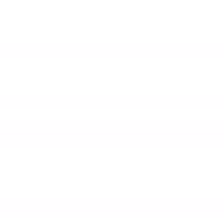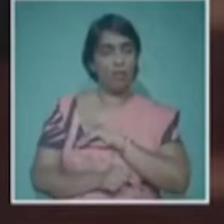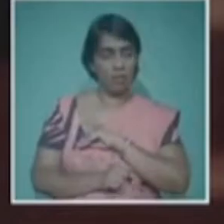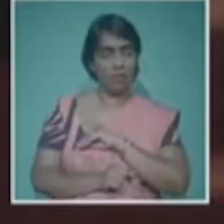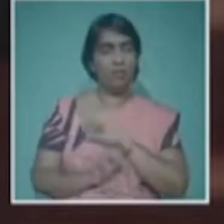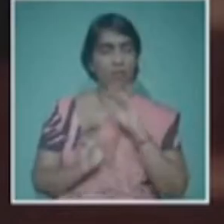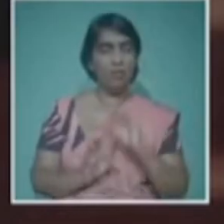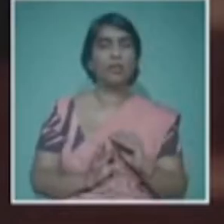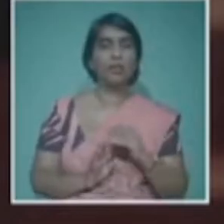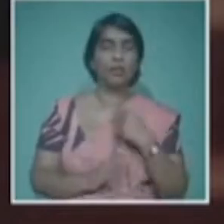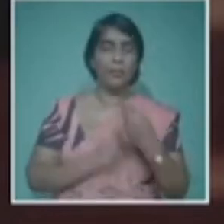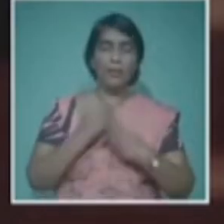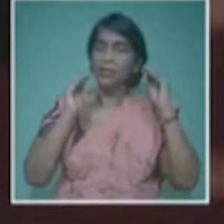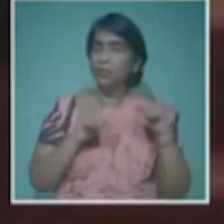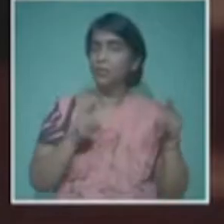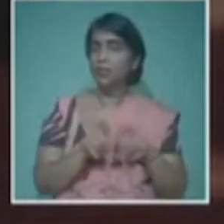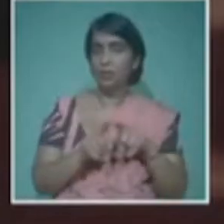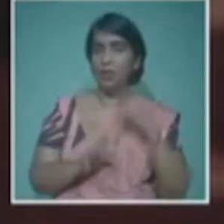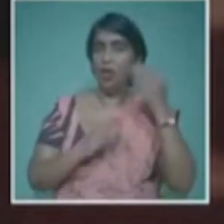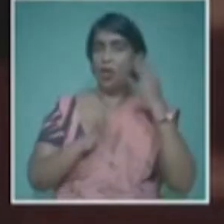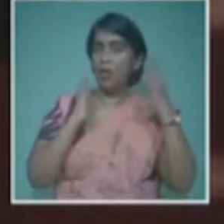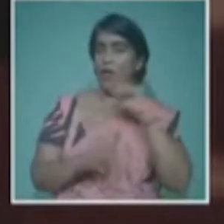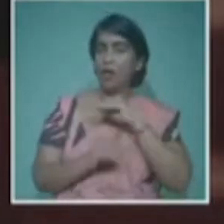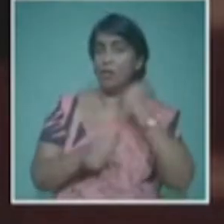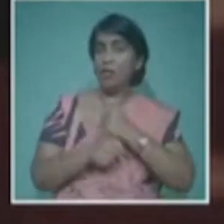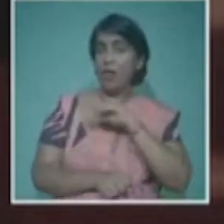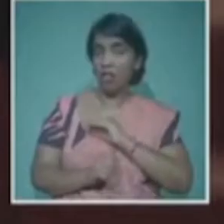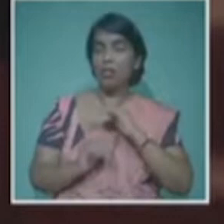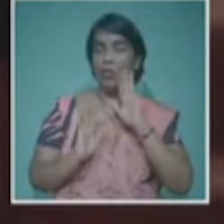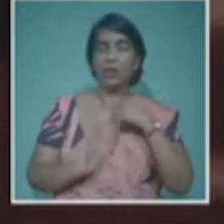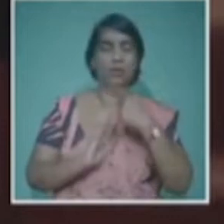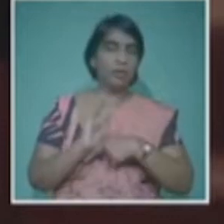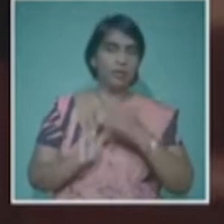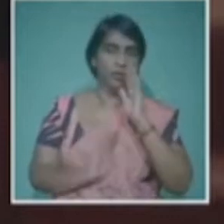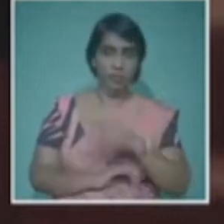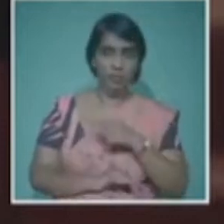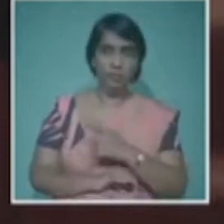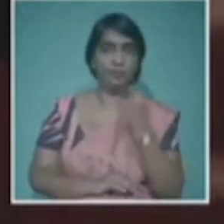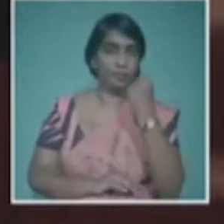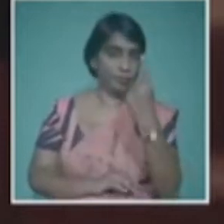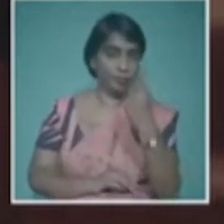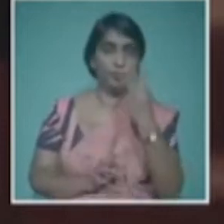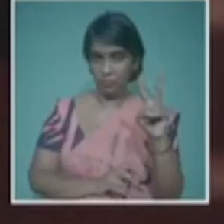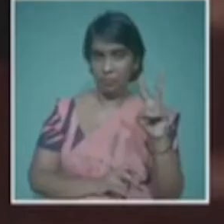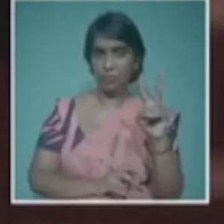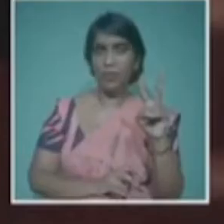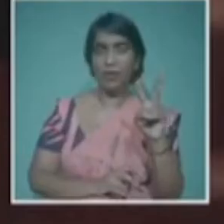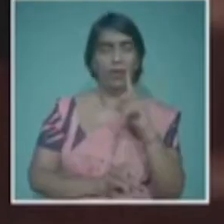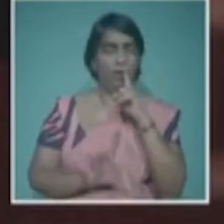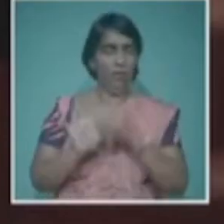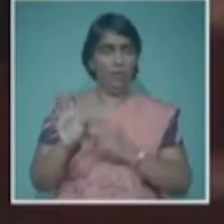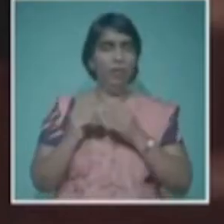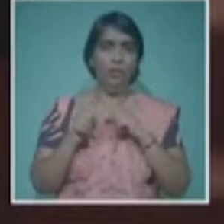තියෙන දළ දේශීය නිෂ්පාදක සාපේක්ෂව ලෝකයේ අඩුම රාජ්‍ය ආදායම තියෙන රටක් බවට අපි පත් වෙලා තියෙනවා. රුපියලේ අගය 2022 වර්ෂය